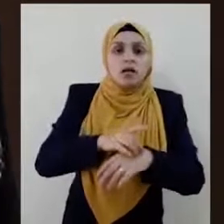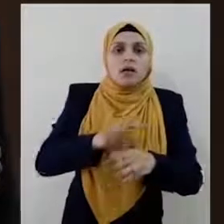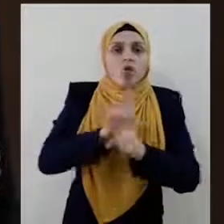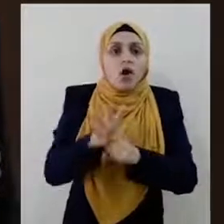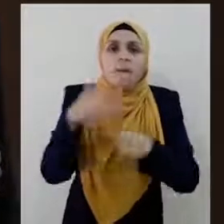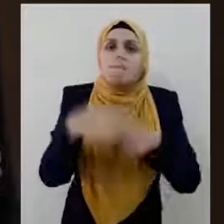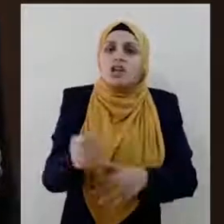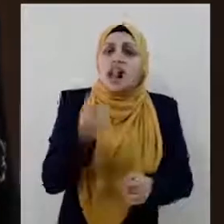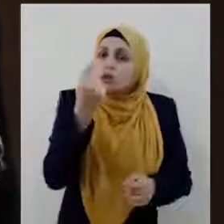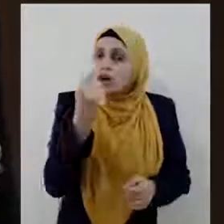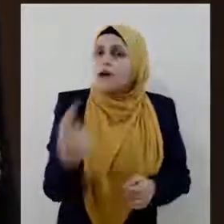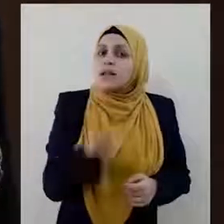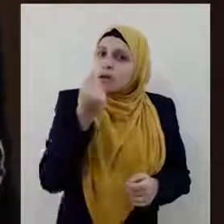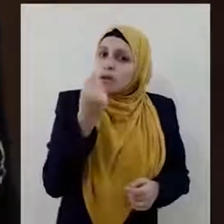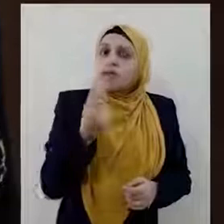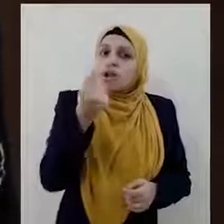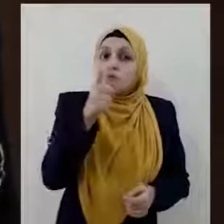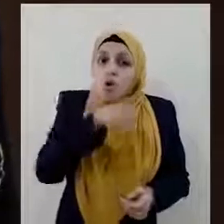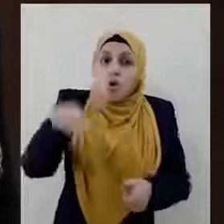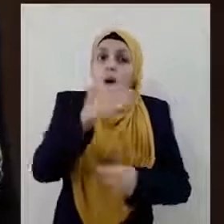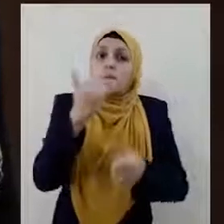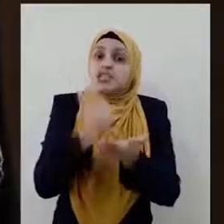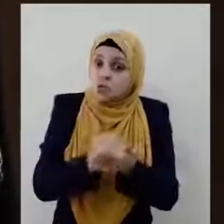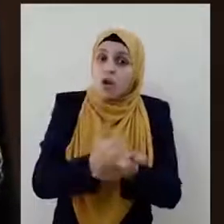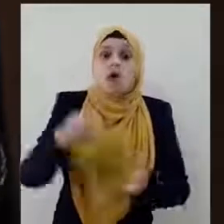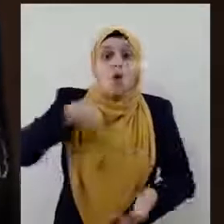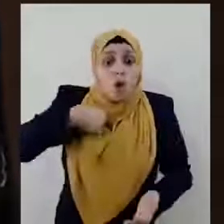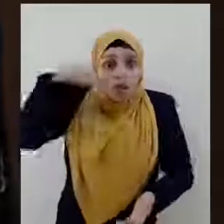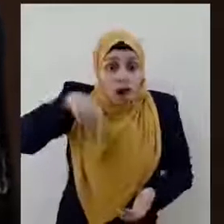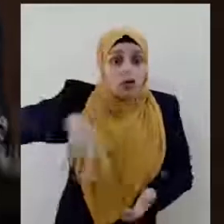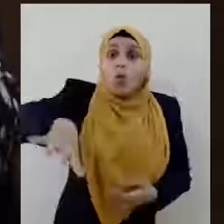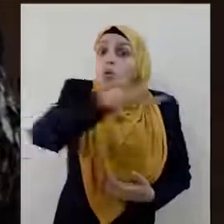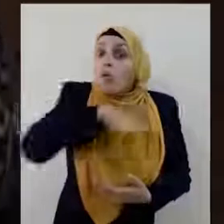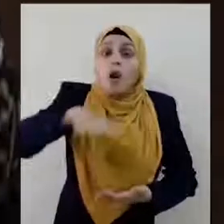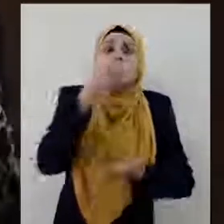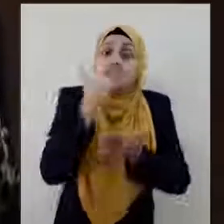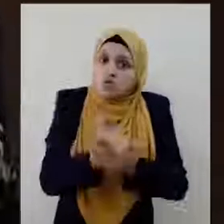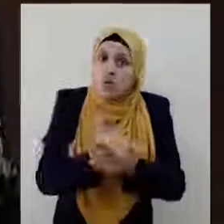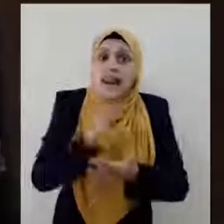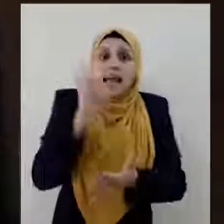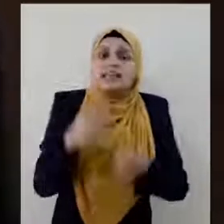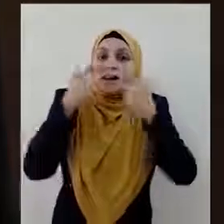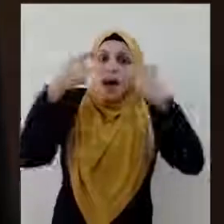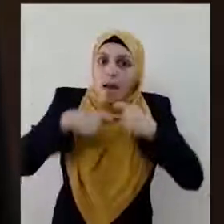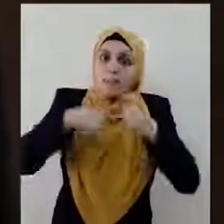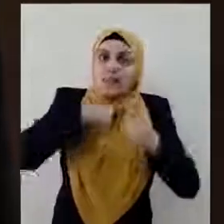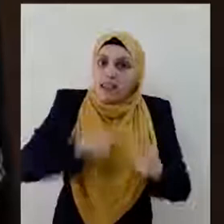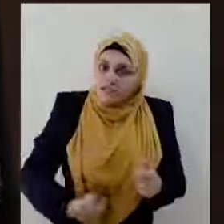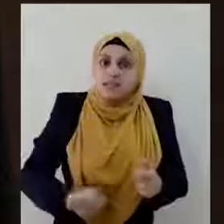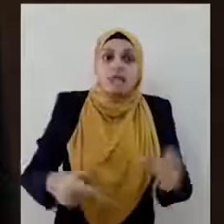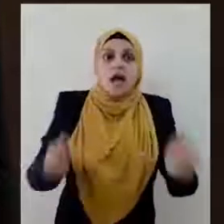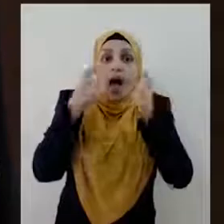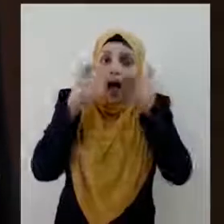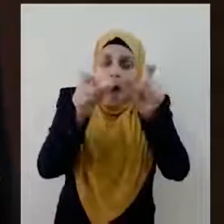الاستفسار عن مرض كورونا. أرجوكم ثم أرجوكم كلكم مسؤولين، النهاردة كلنا مسؤولين عن إننا